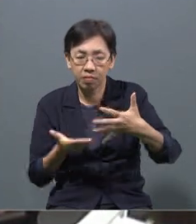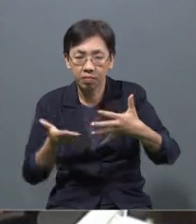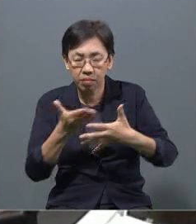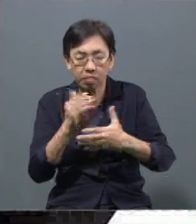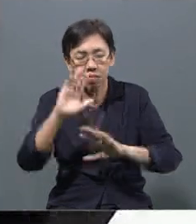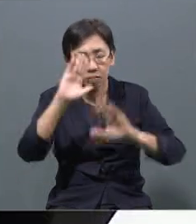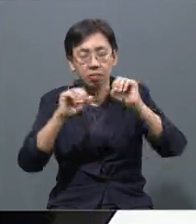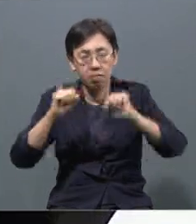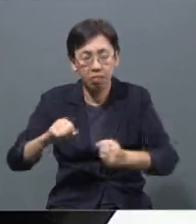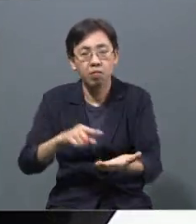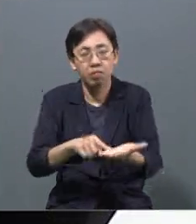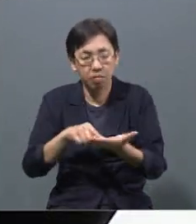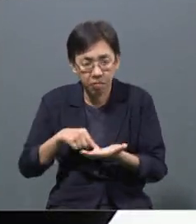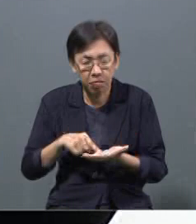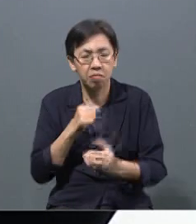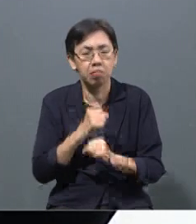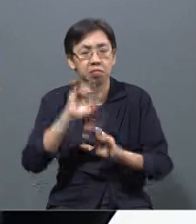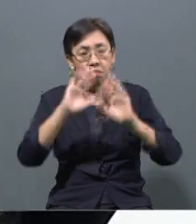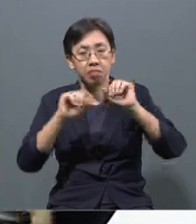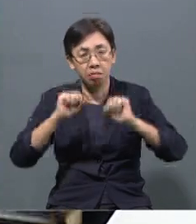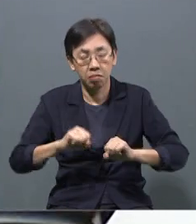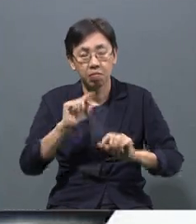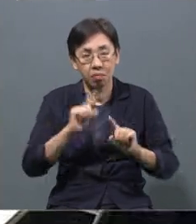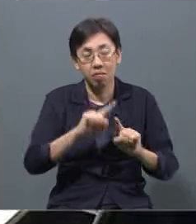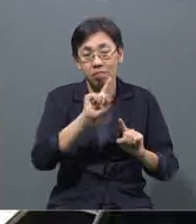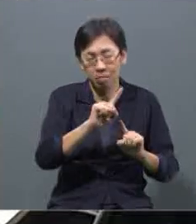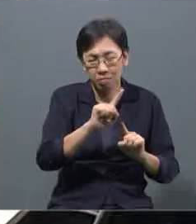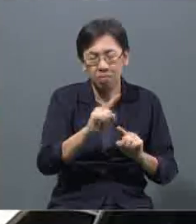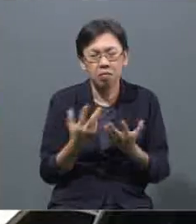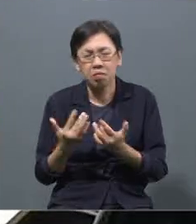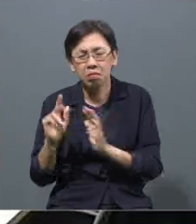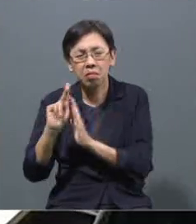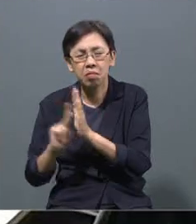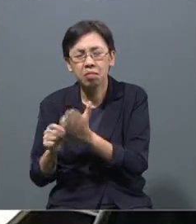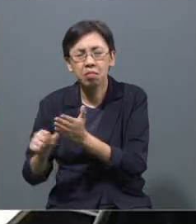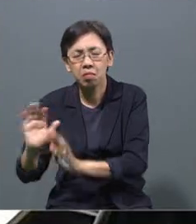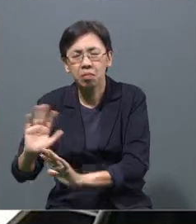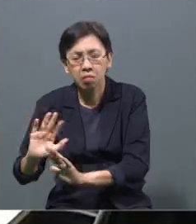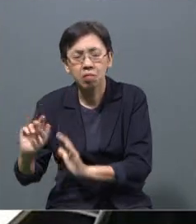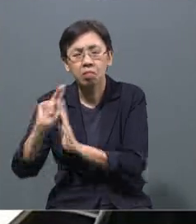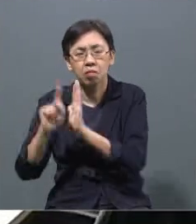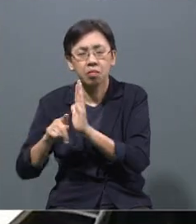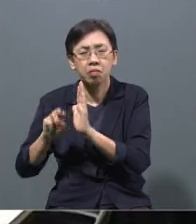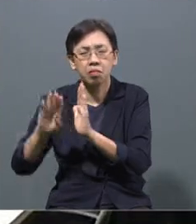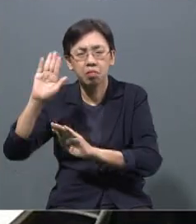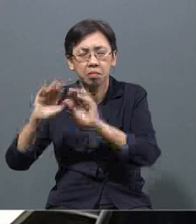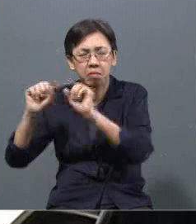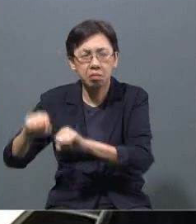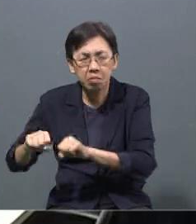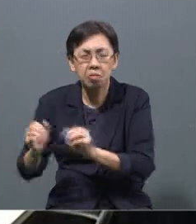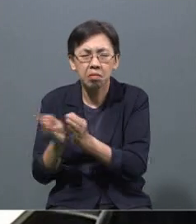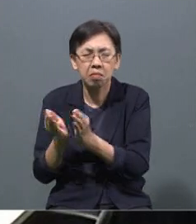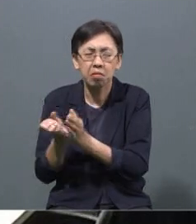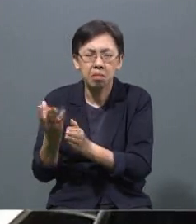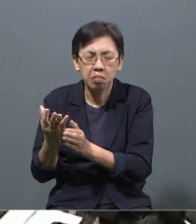ำประชามติเข้ามาโดยจะทำประชามติครั้งแรกโดยไม่รอให้มีการแก้ไขพ.ร.บ.ประชามติที่จะลดเกณฑ์เสียงข้างมา